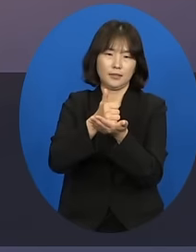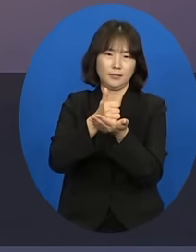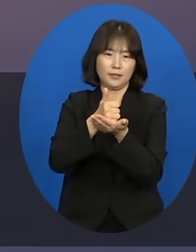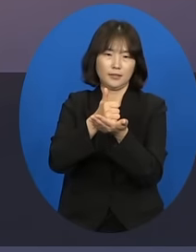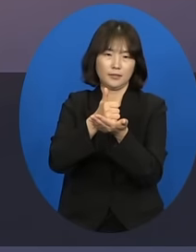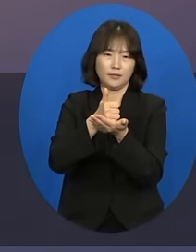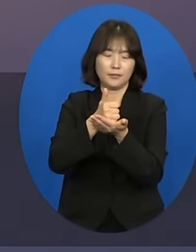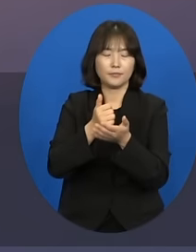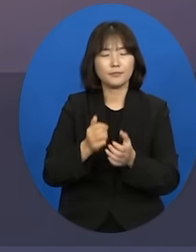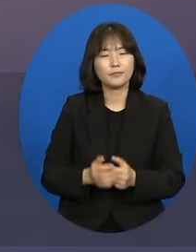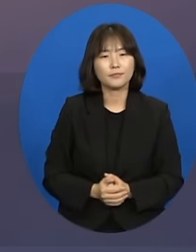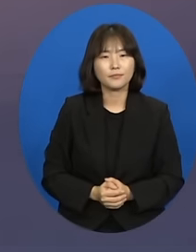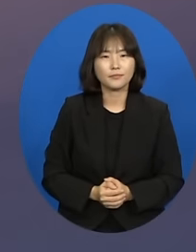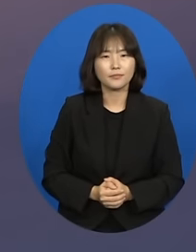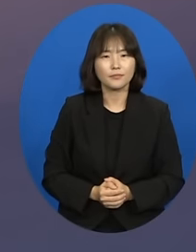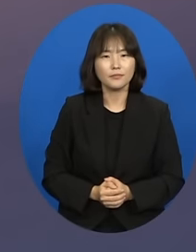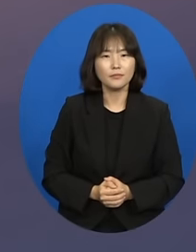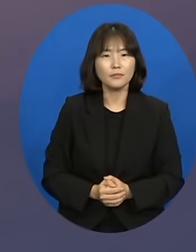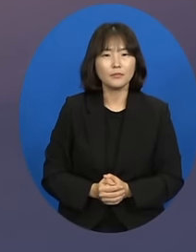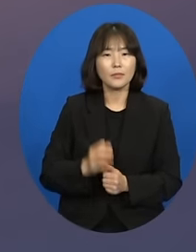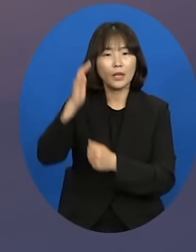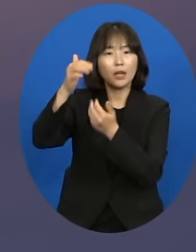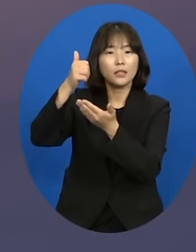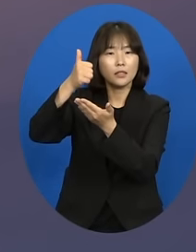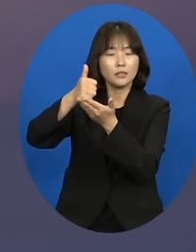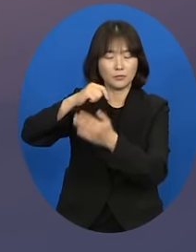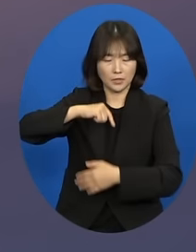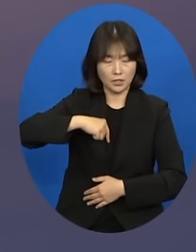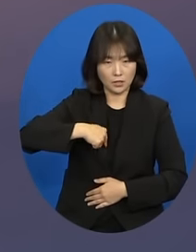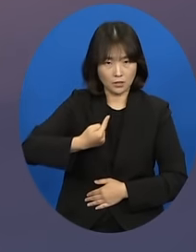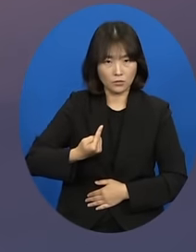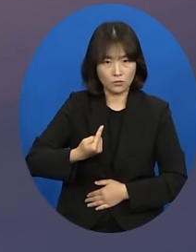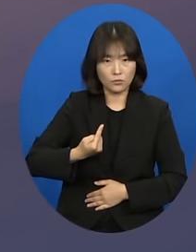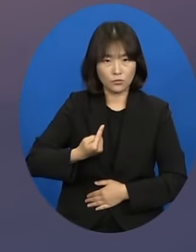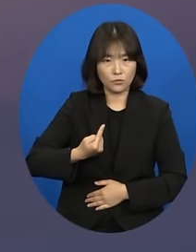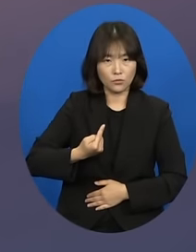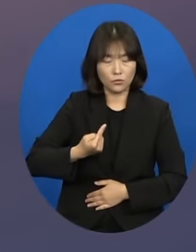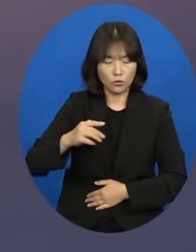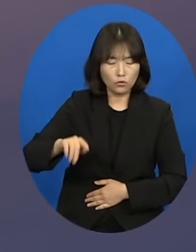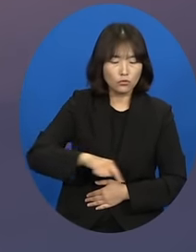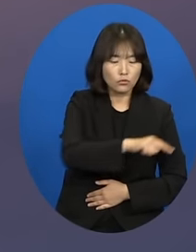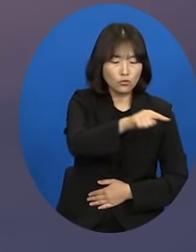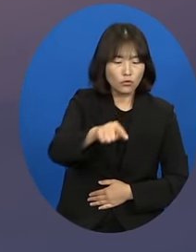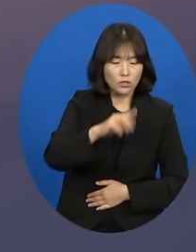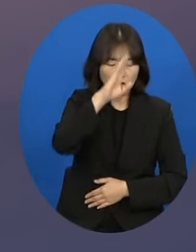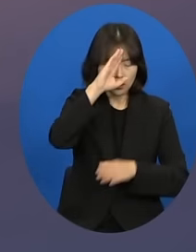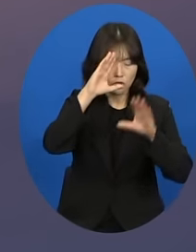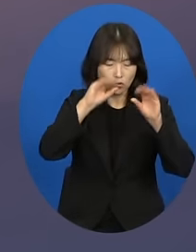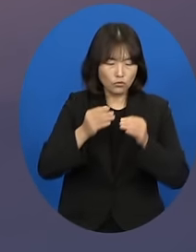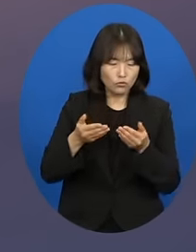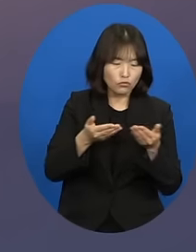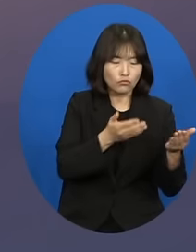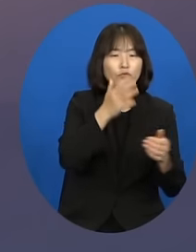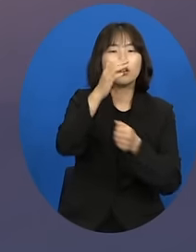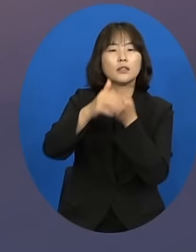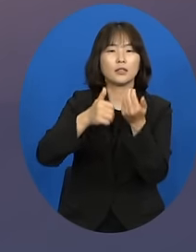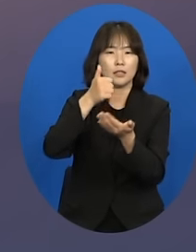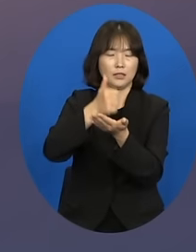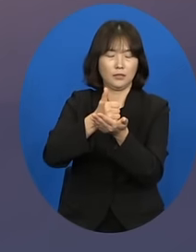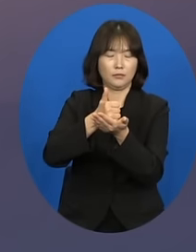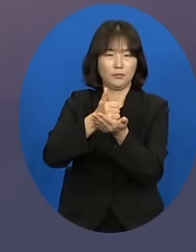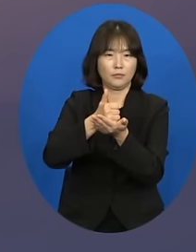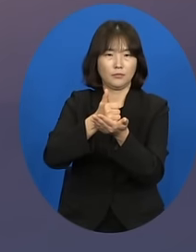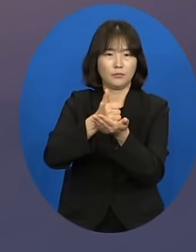하나님이다. 하나님이 자기를 가르쳐서 우리를 치료하는 하나님이시다. 여호와